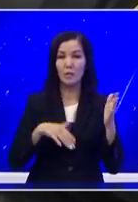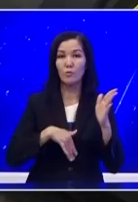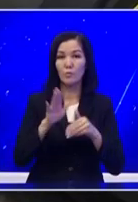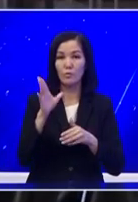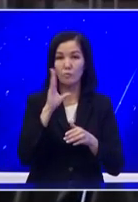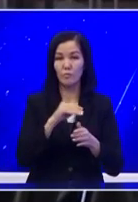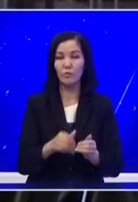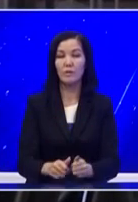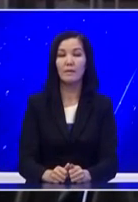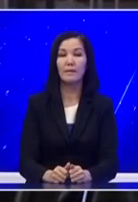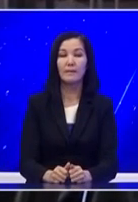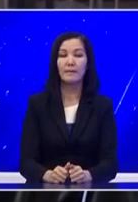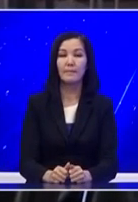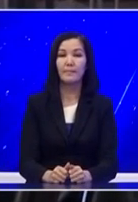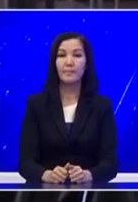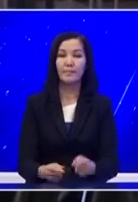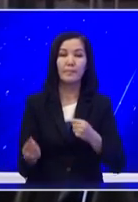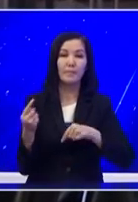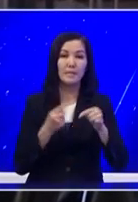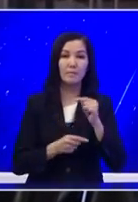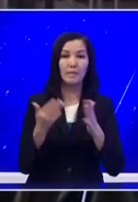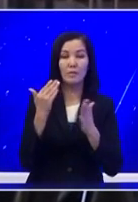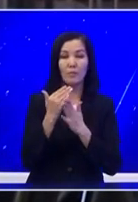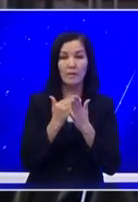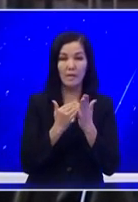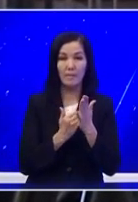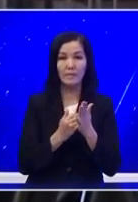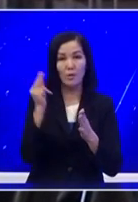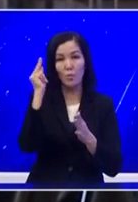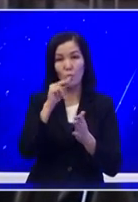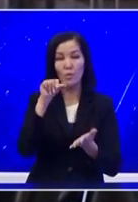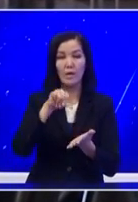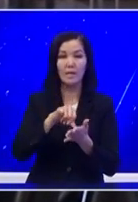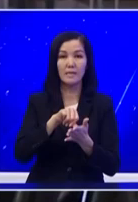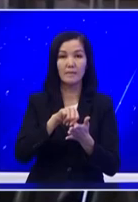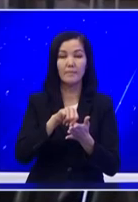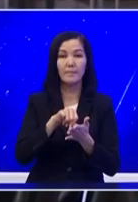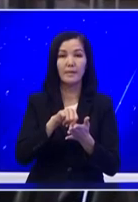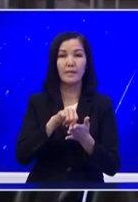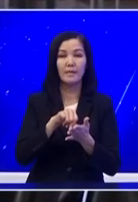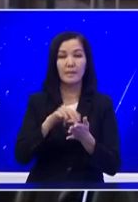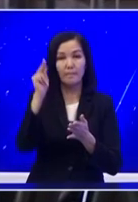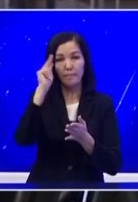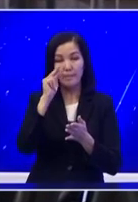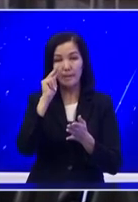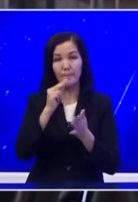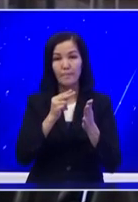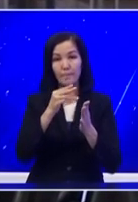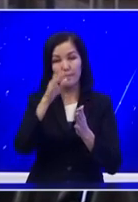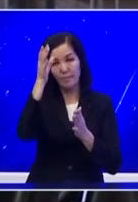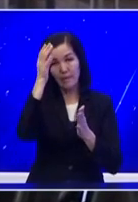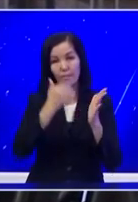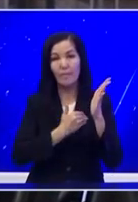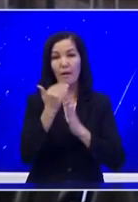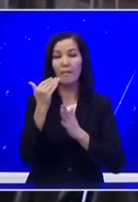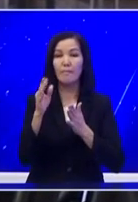нығайталады. Бизнес бастау бағдарламасына оқуға бардым. Сол жерден білім алып, жаңағындай сертификат